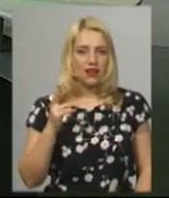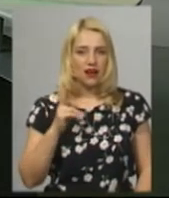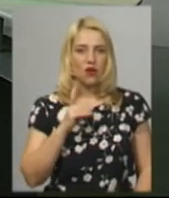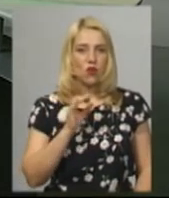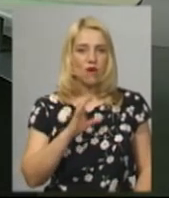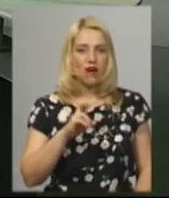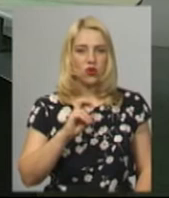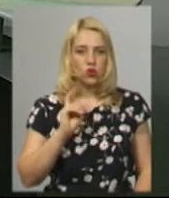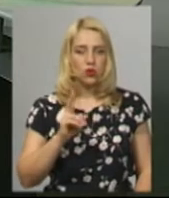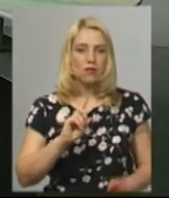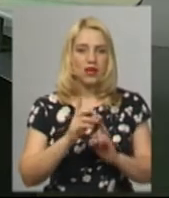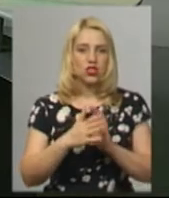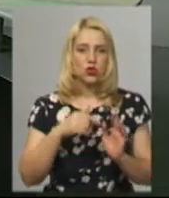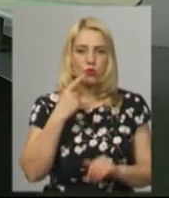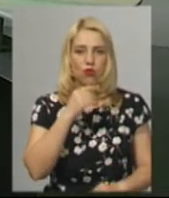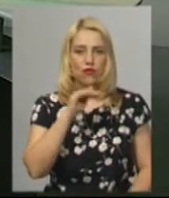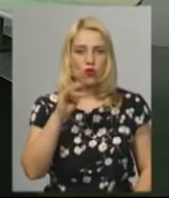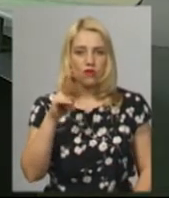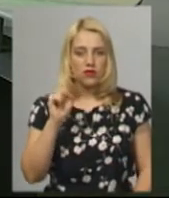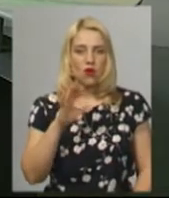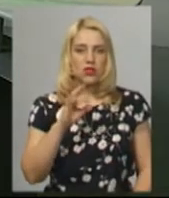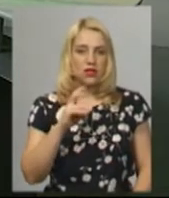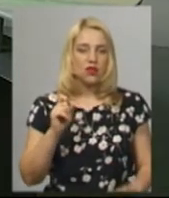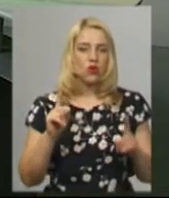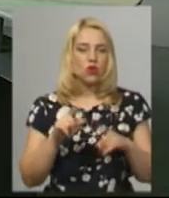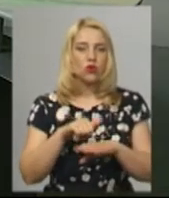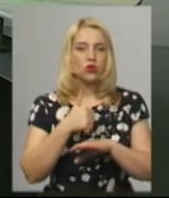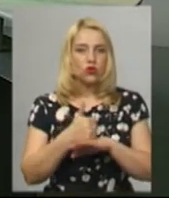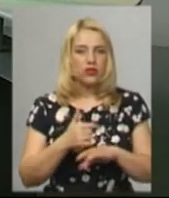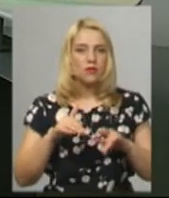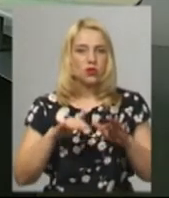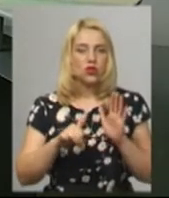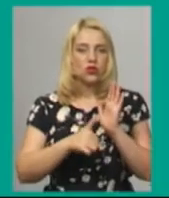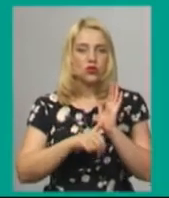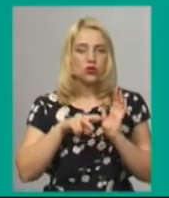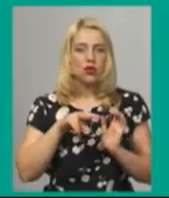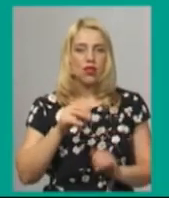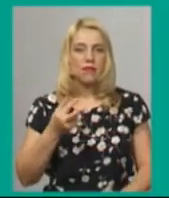перекладає Оксана Фіновська. А далі коротко про головні події 6 липня.